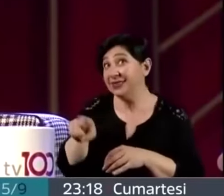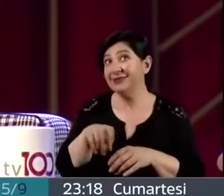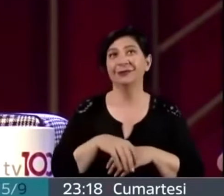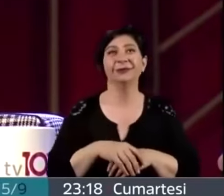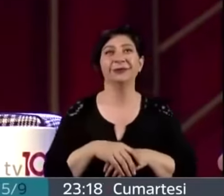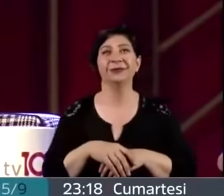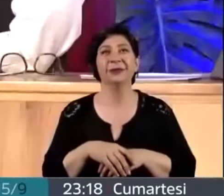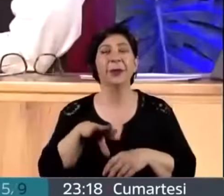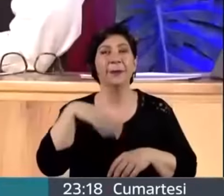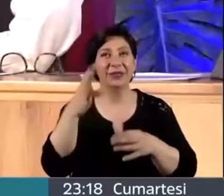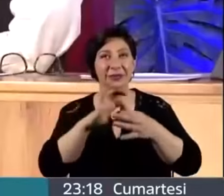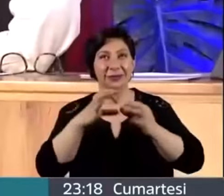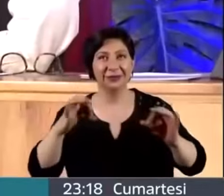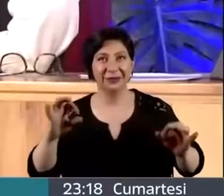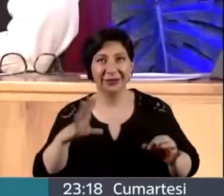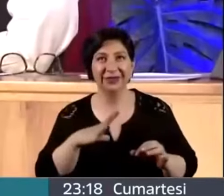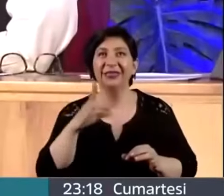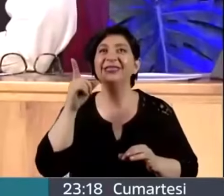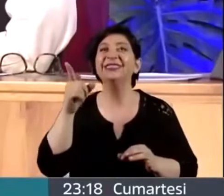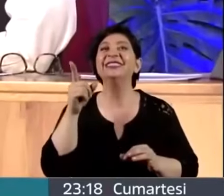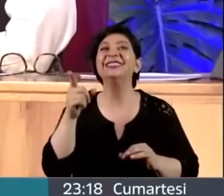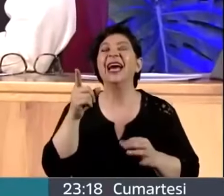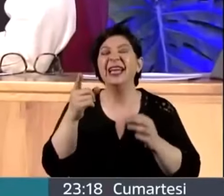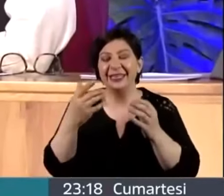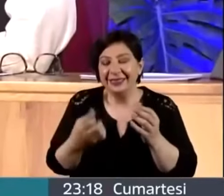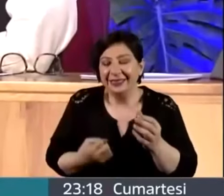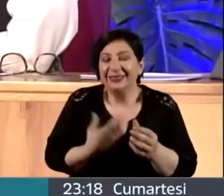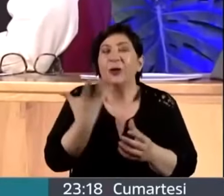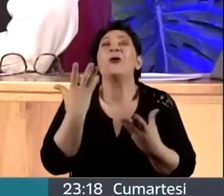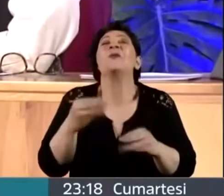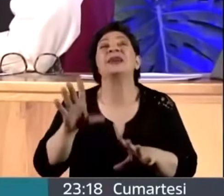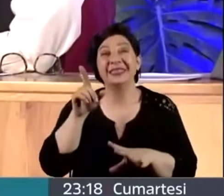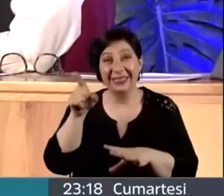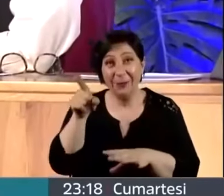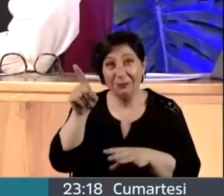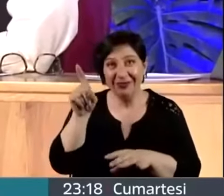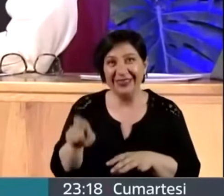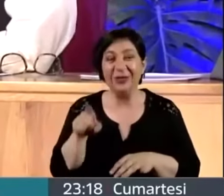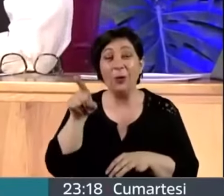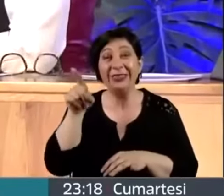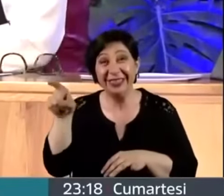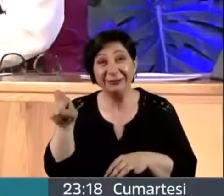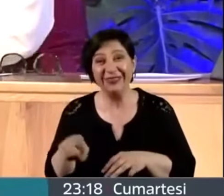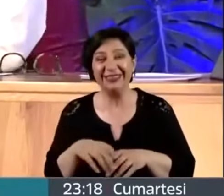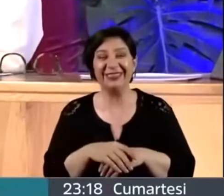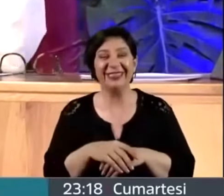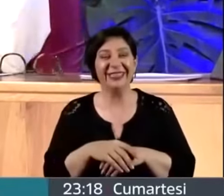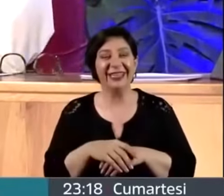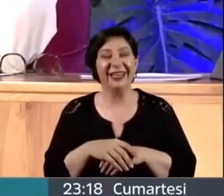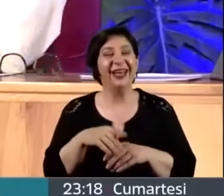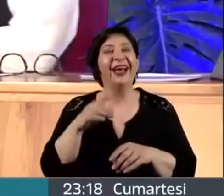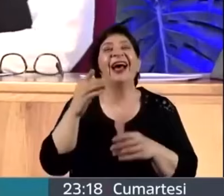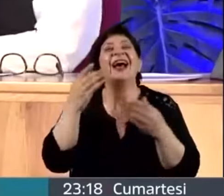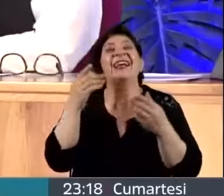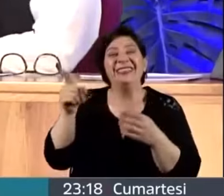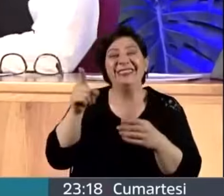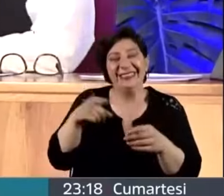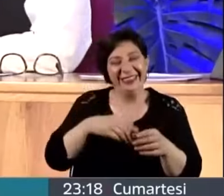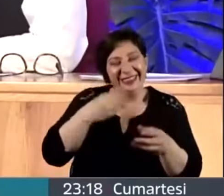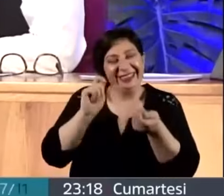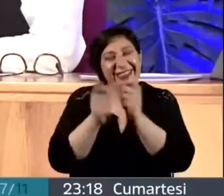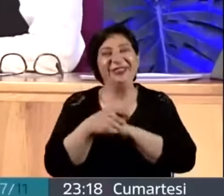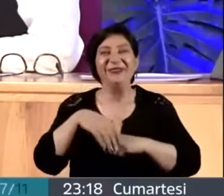misin? Başka bir sözü var herhalde. İflah olmaz. O sen misin? Kolaymış. O sen misin? Güzel. İflah olmaz. Hı.